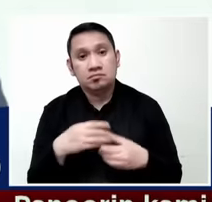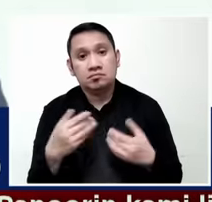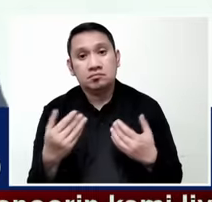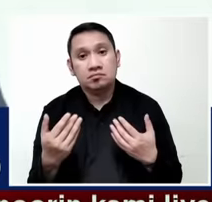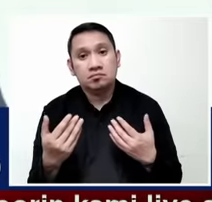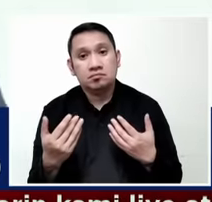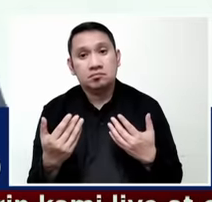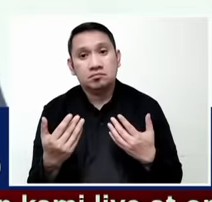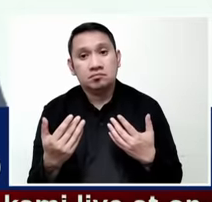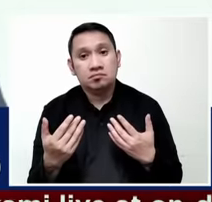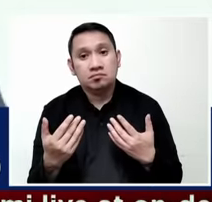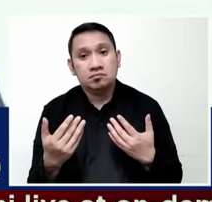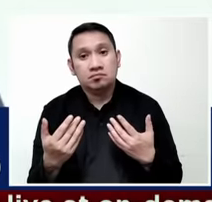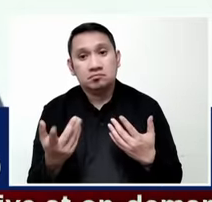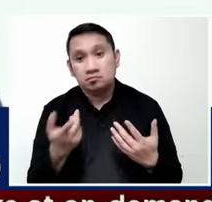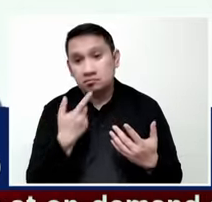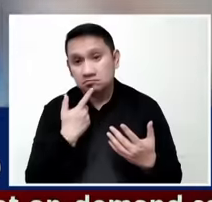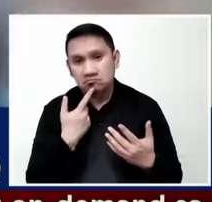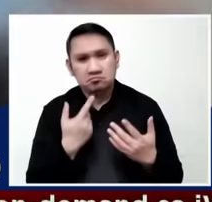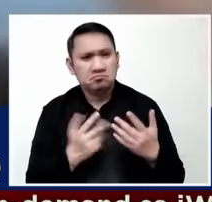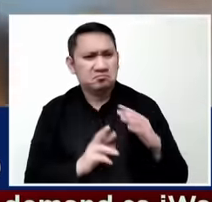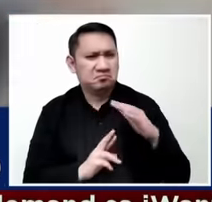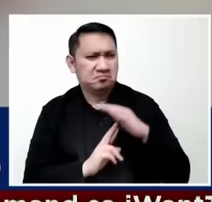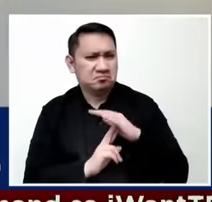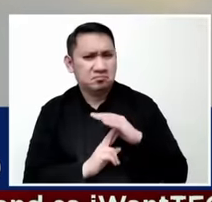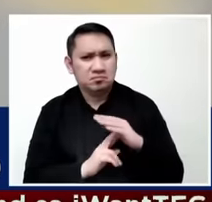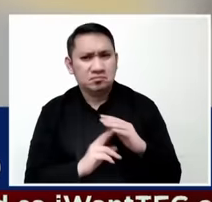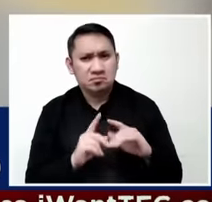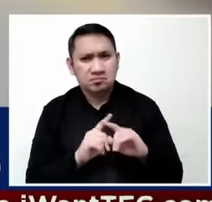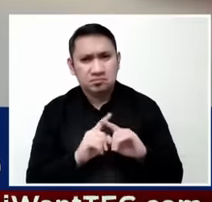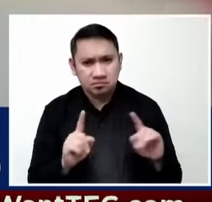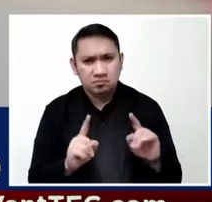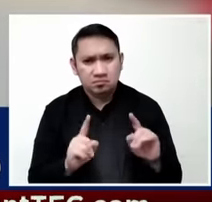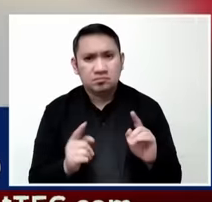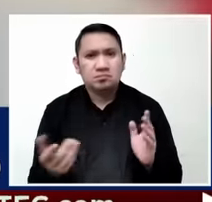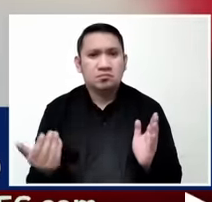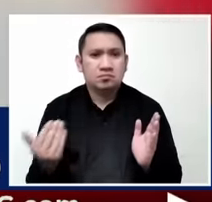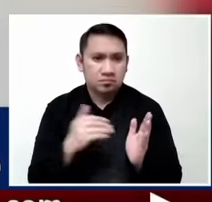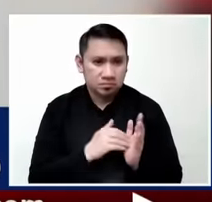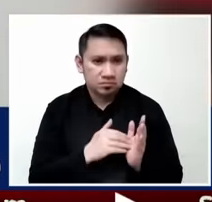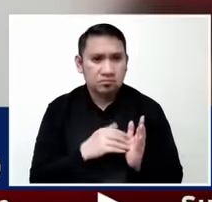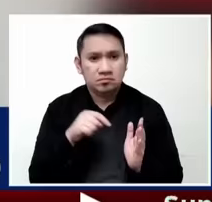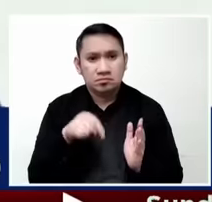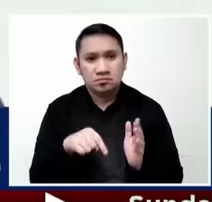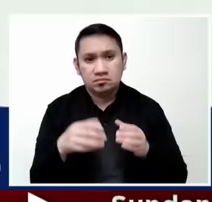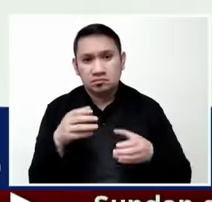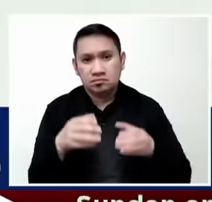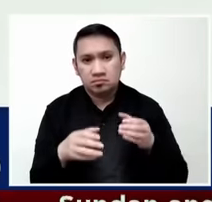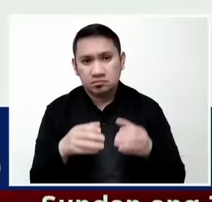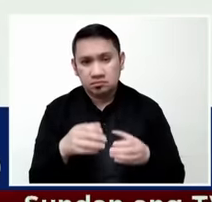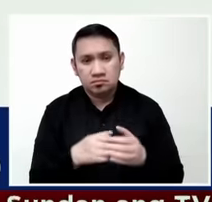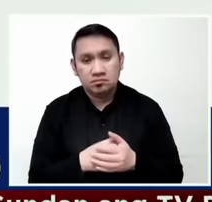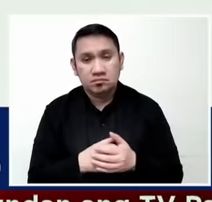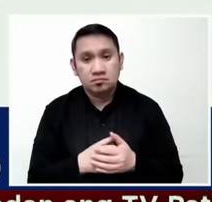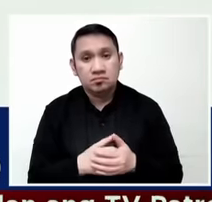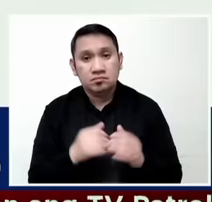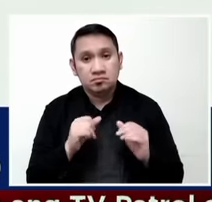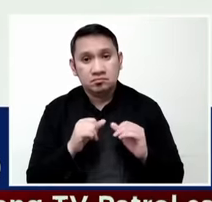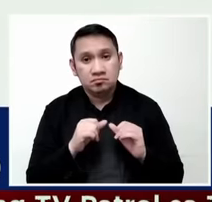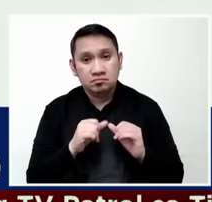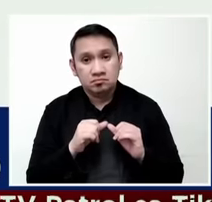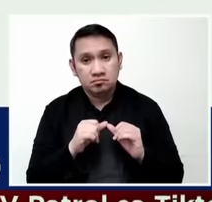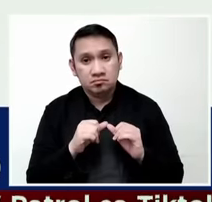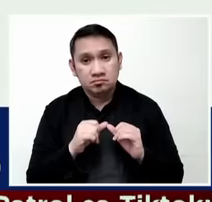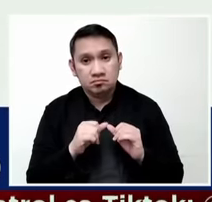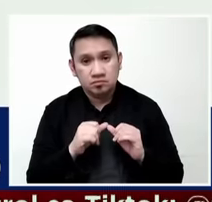naman ay retired na. But still, ulitin ko, yung case is an investigation. We will conduct operation and file